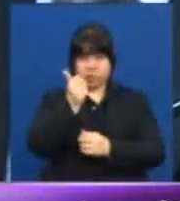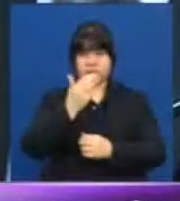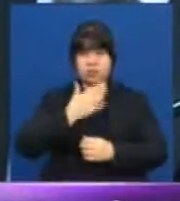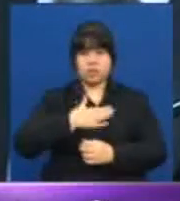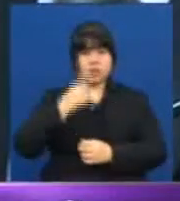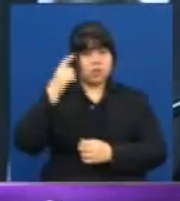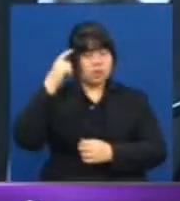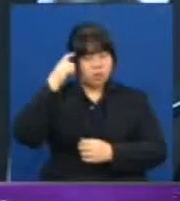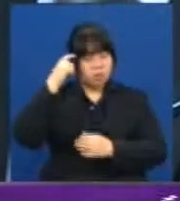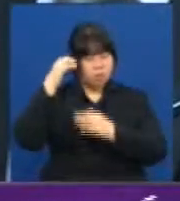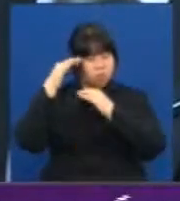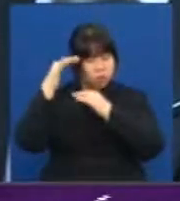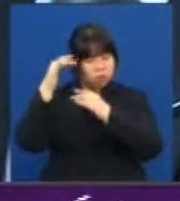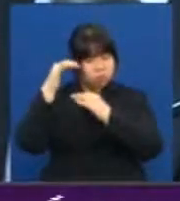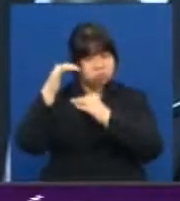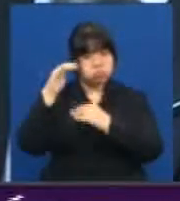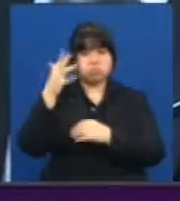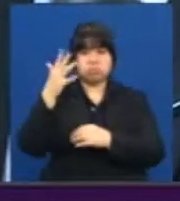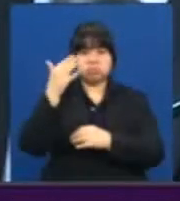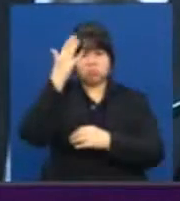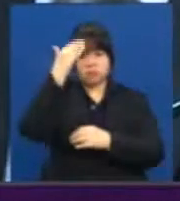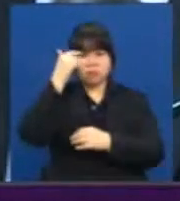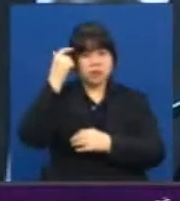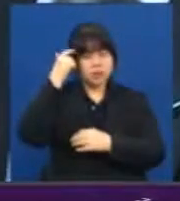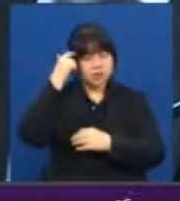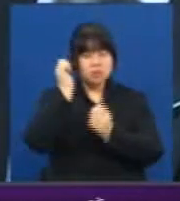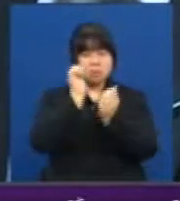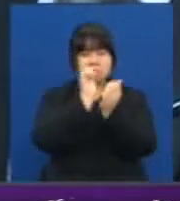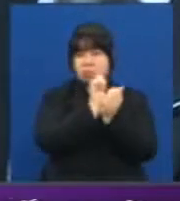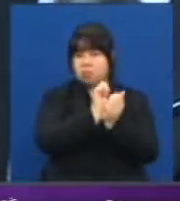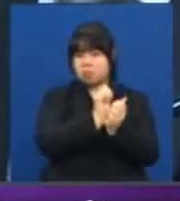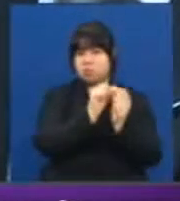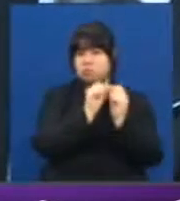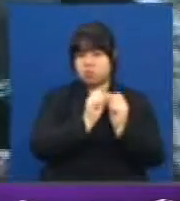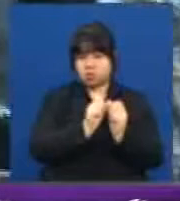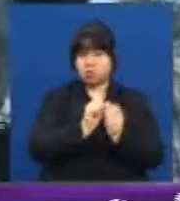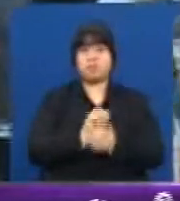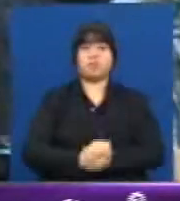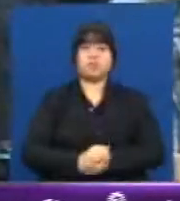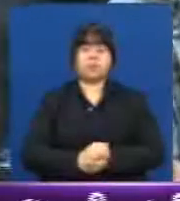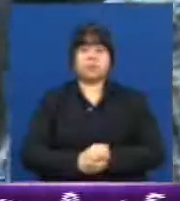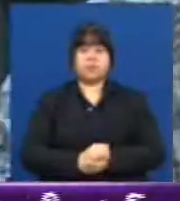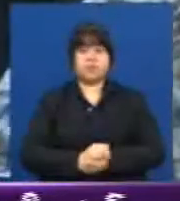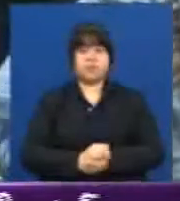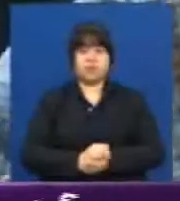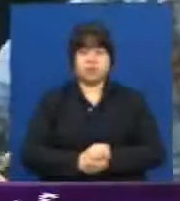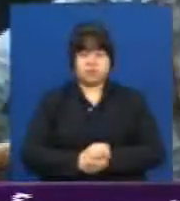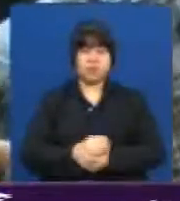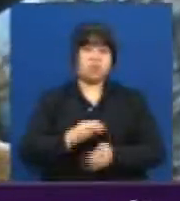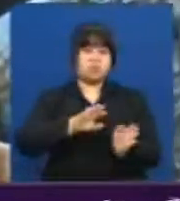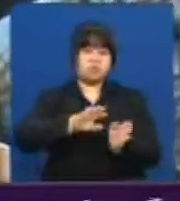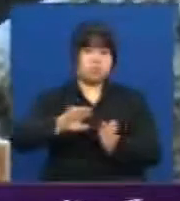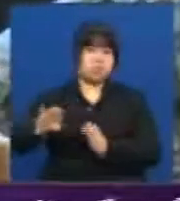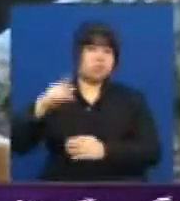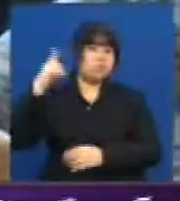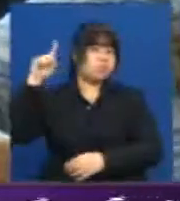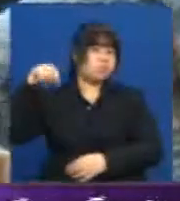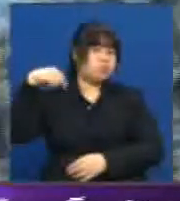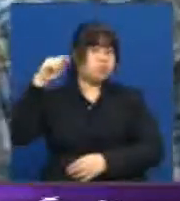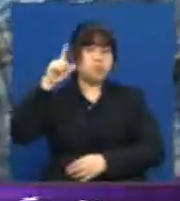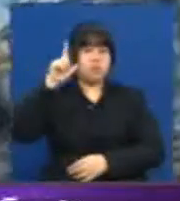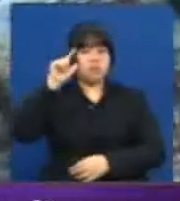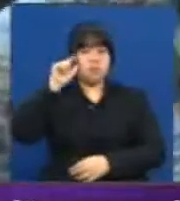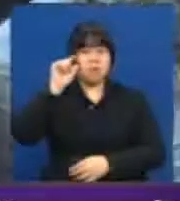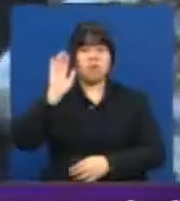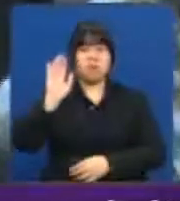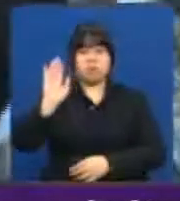ก็คาดไม่ถึงนะคะว่าจะได้รับการปล่อยตัวในช่วงนี้ส่วนนางวิไลวรรณสมความคิดมารดาของนายวีระ